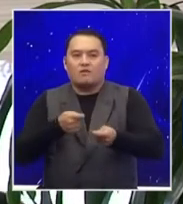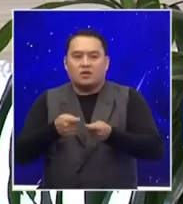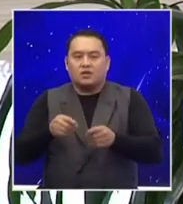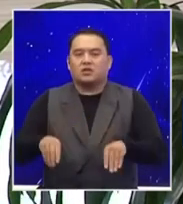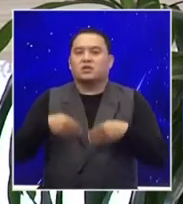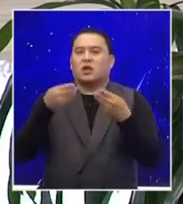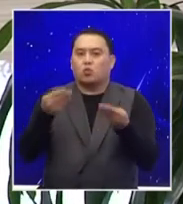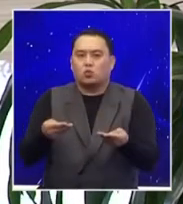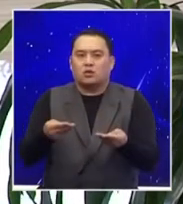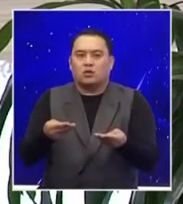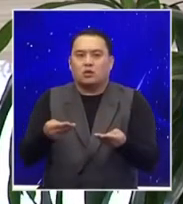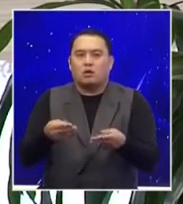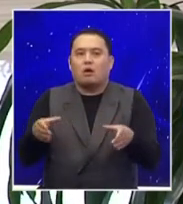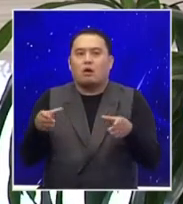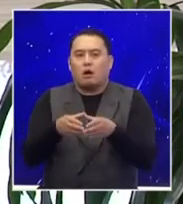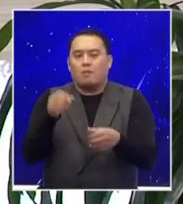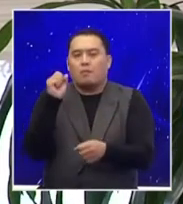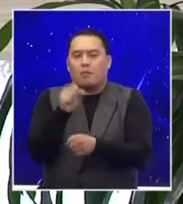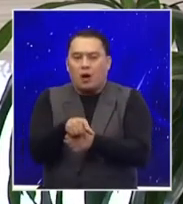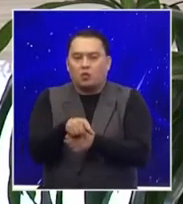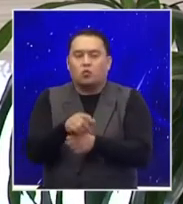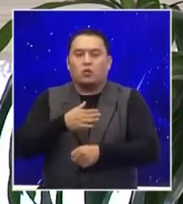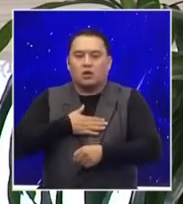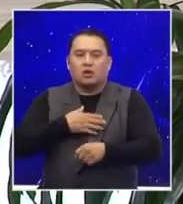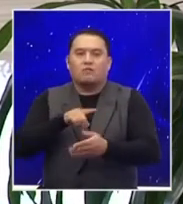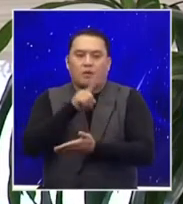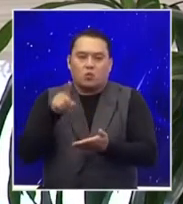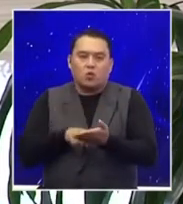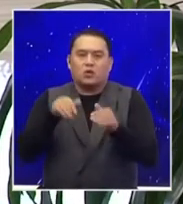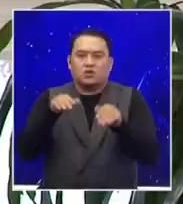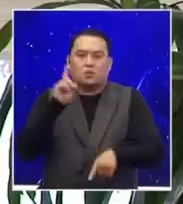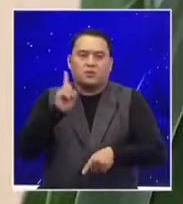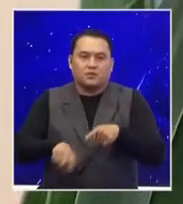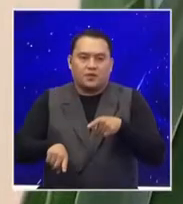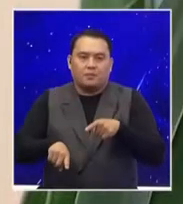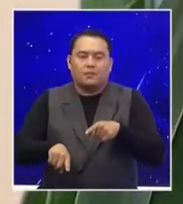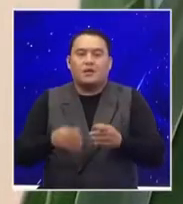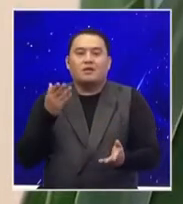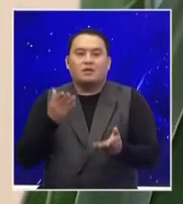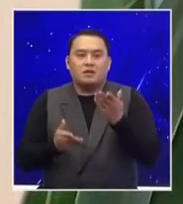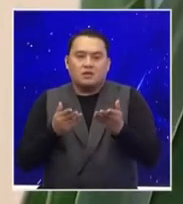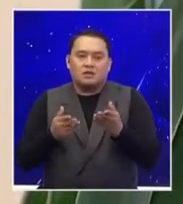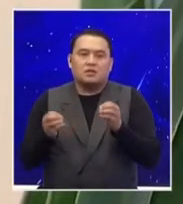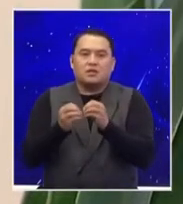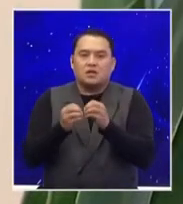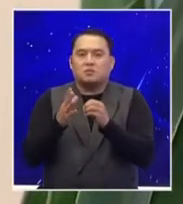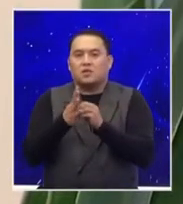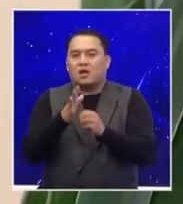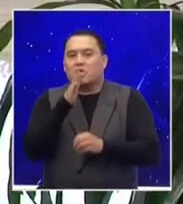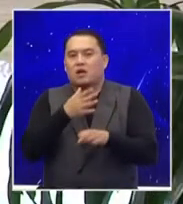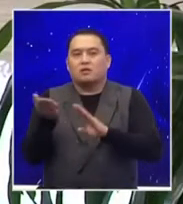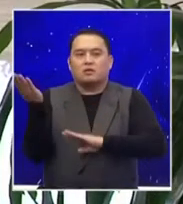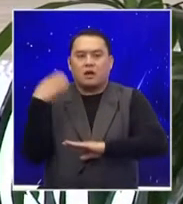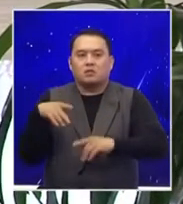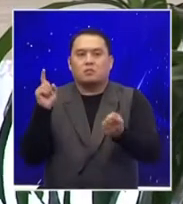дадут команду. И я думаю, такие вопросы будут решаться намного быстрее. Если вернуться там на 10-15 лет назад, да, когда